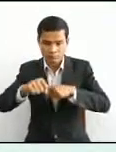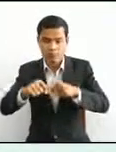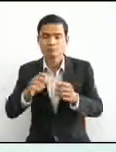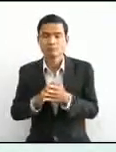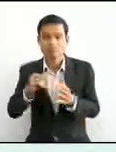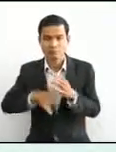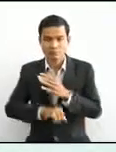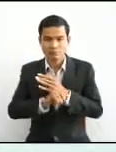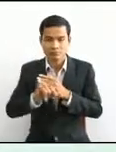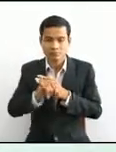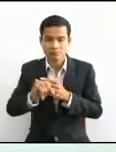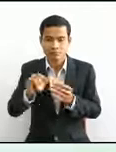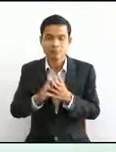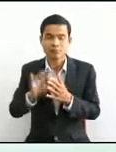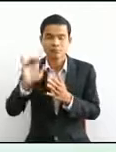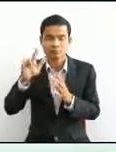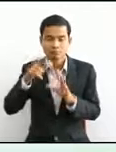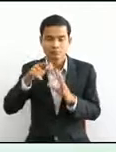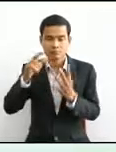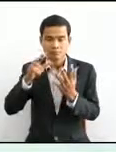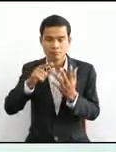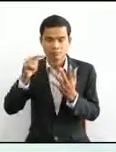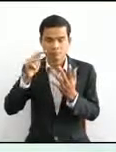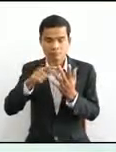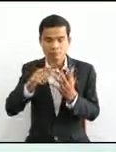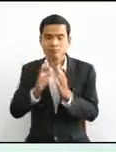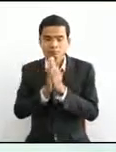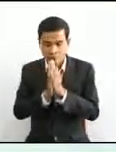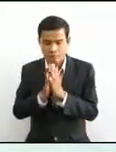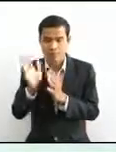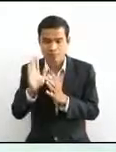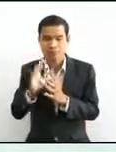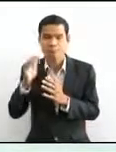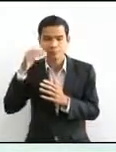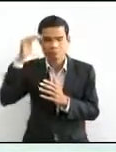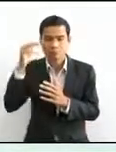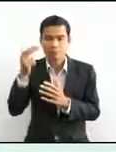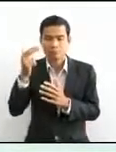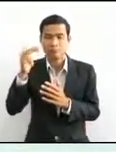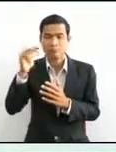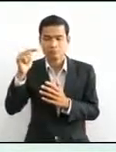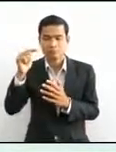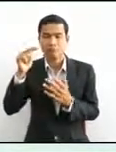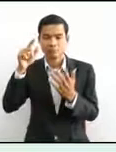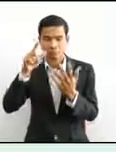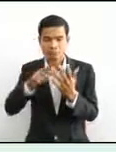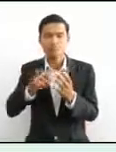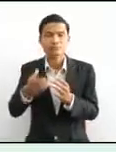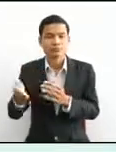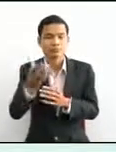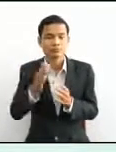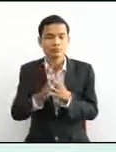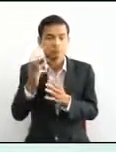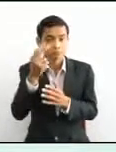Cháu bóng xăm bế lía bóng phòng. Chà, tặng ạc nế bàn cho rùm ăn cho mùi nè cừu ấy mấy. Tỏ